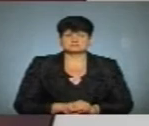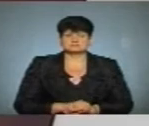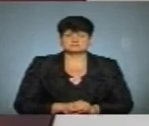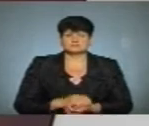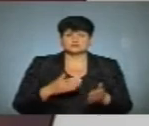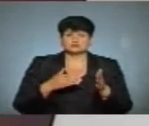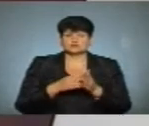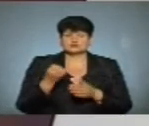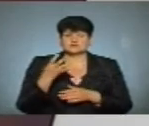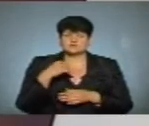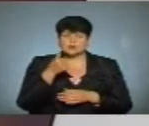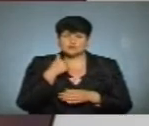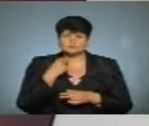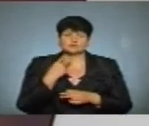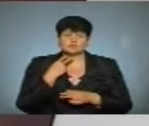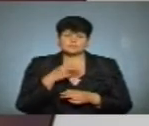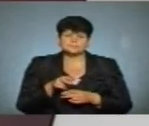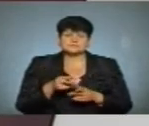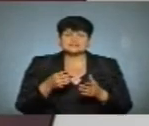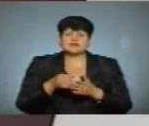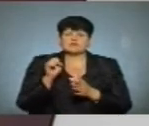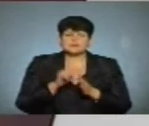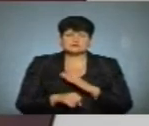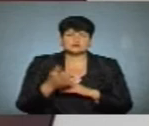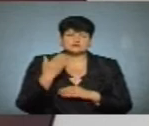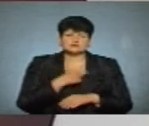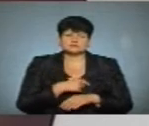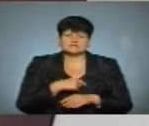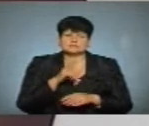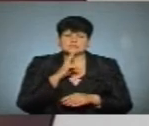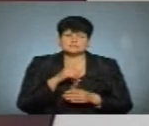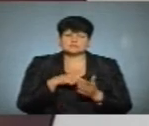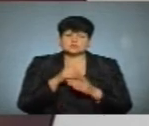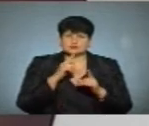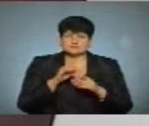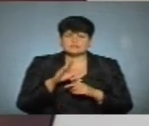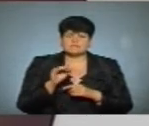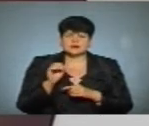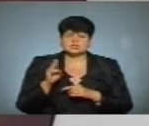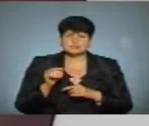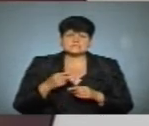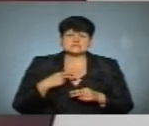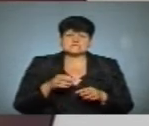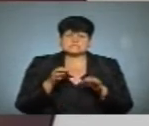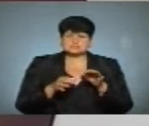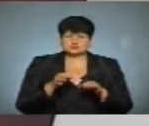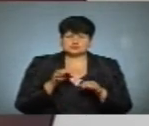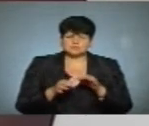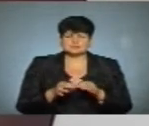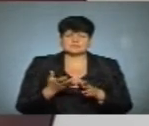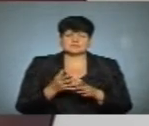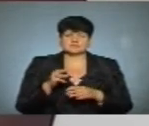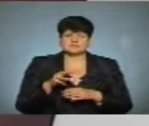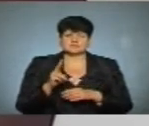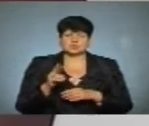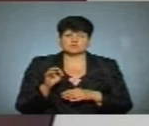До 14 років позбавлення волі за вбивство колишнього депутата Кременецької міськради Віталія Ващенка засудили виконавця злочину Максима